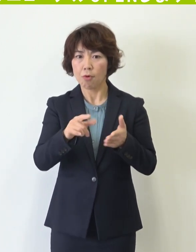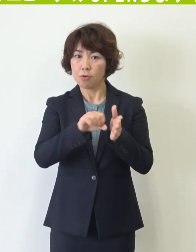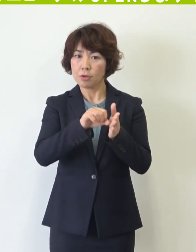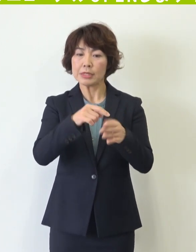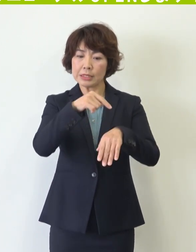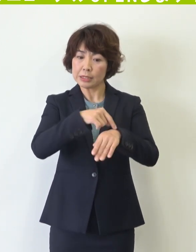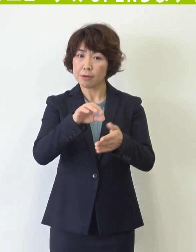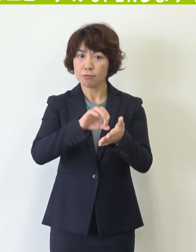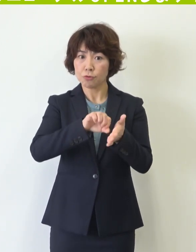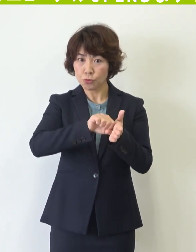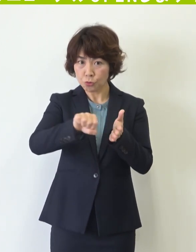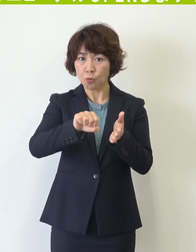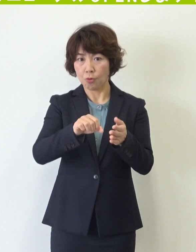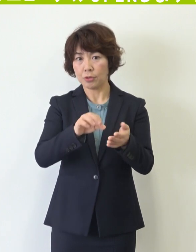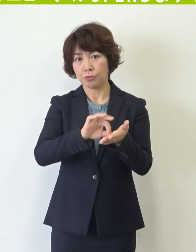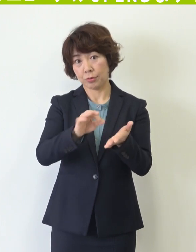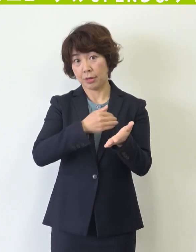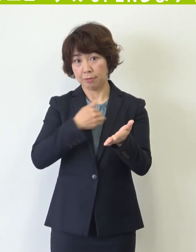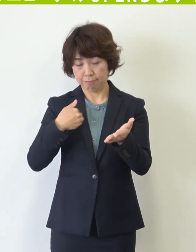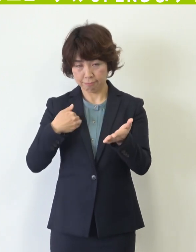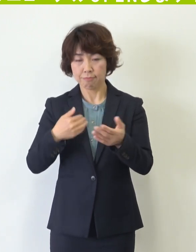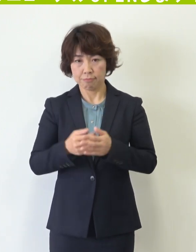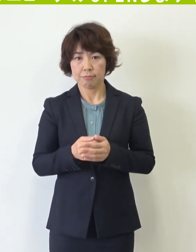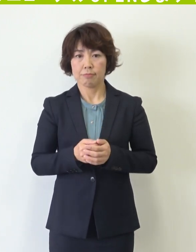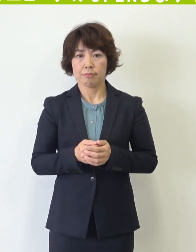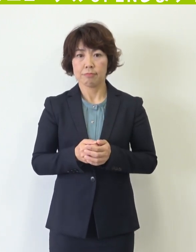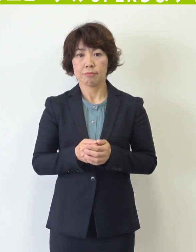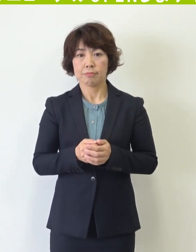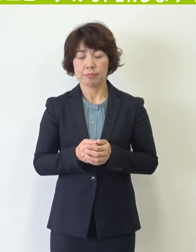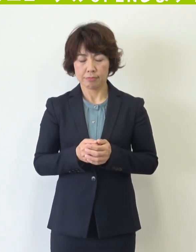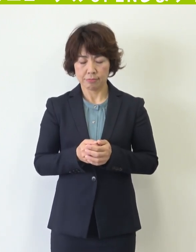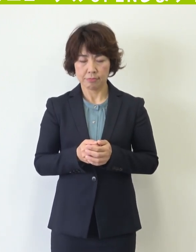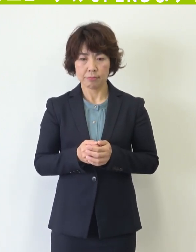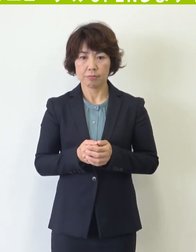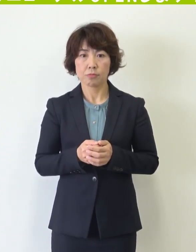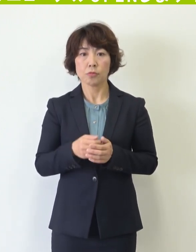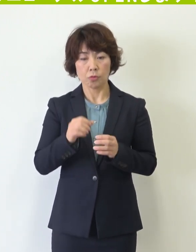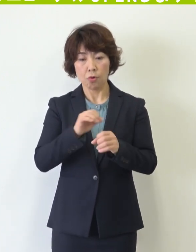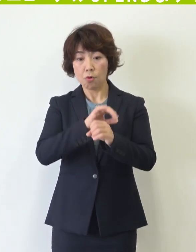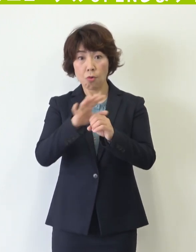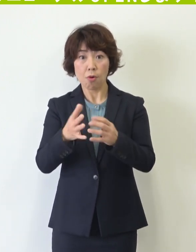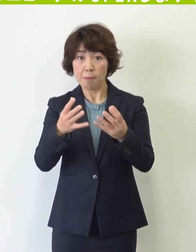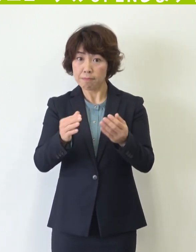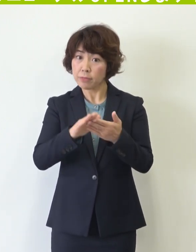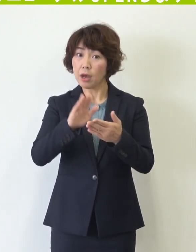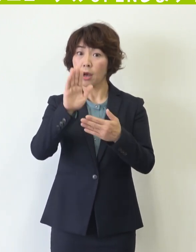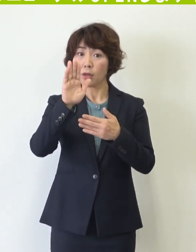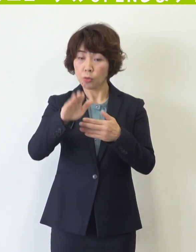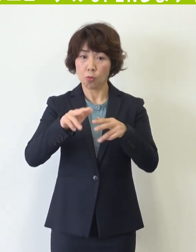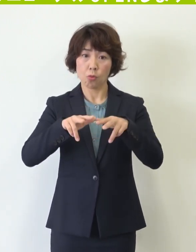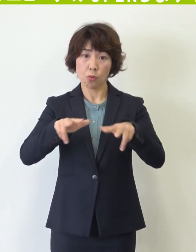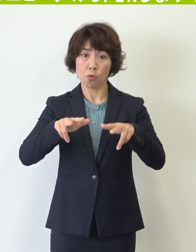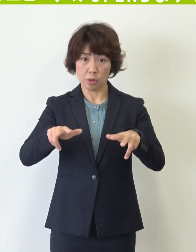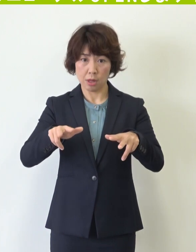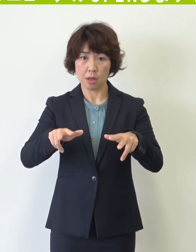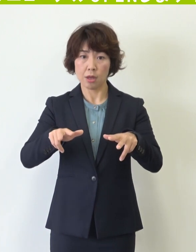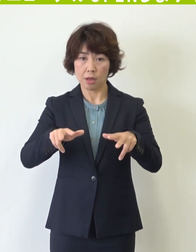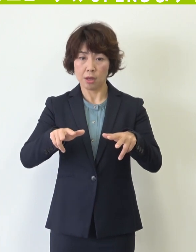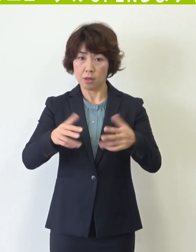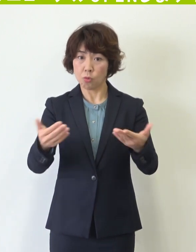思っておりますエマの何とかですねこの after 頃な時代の行政